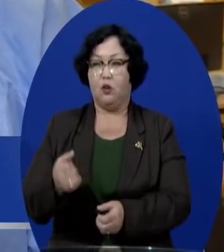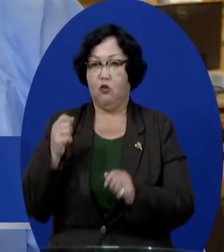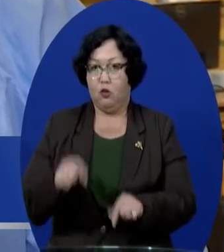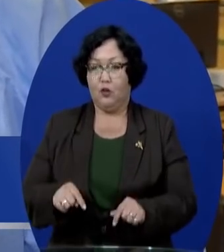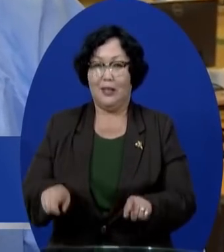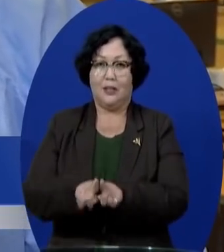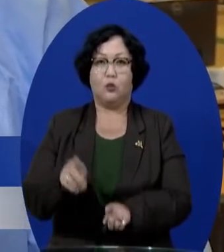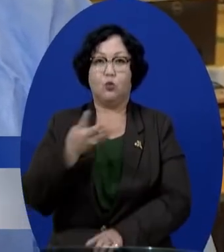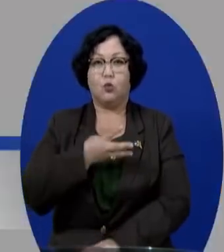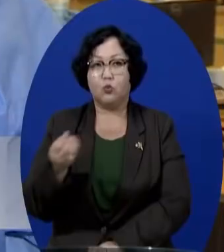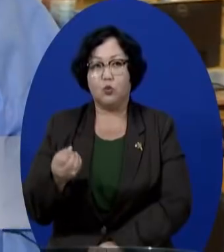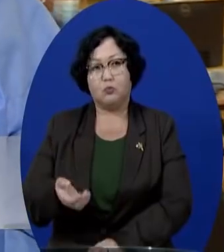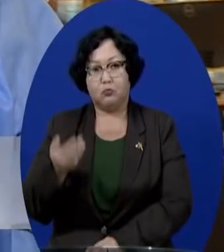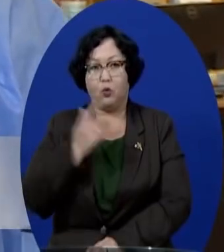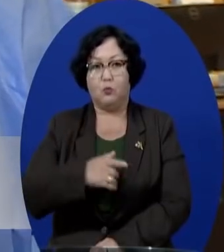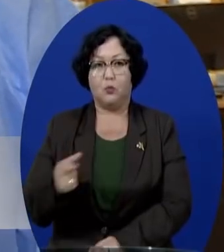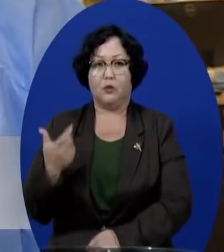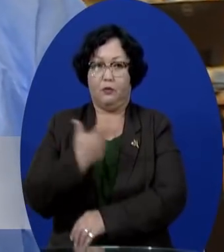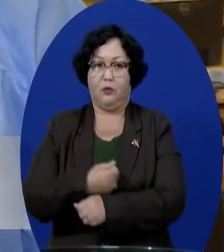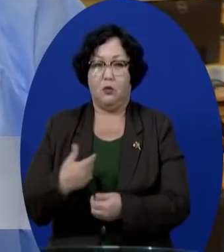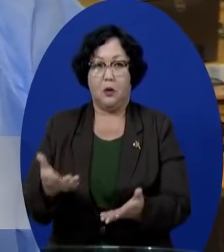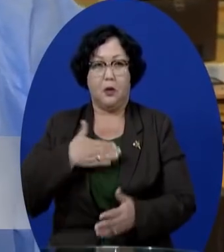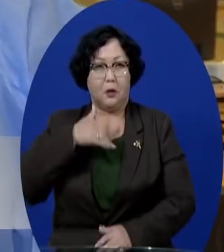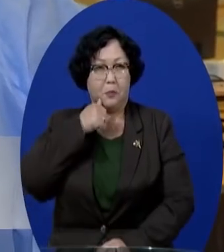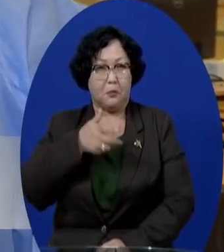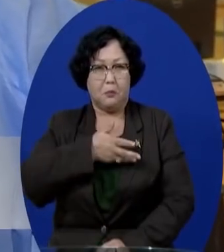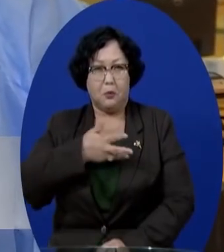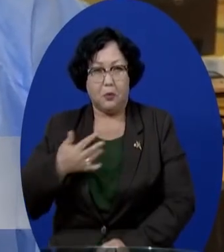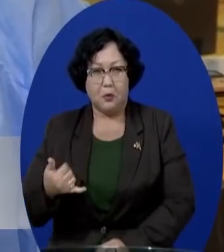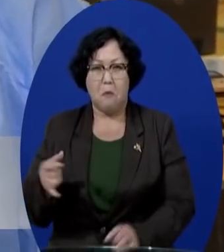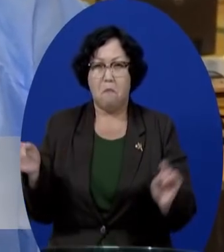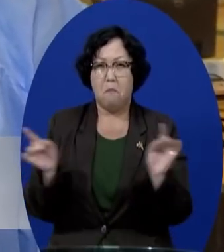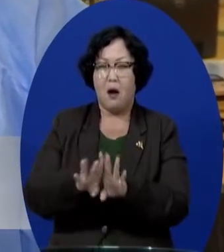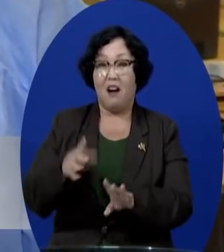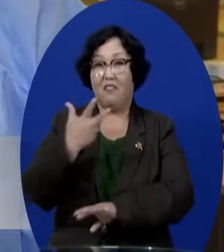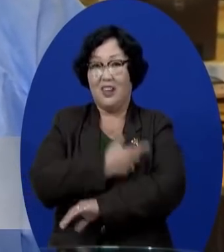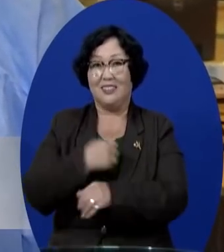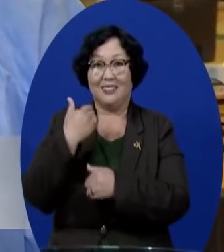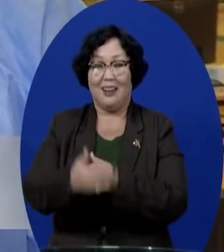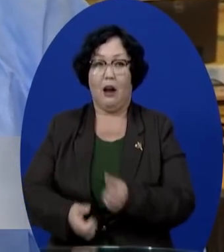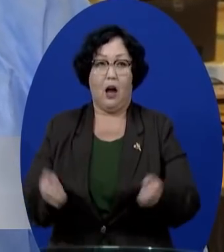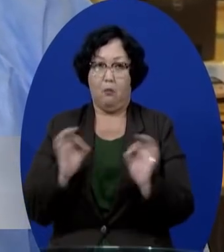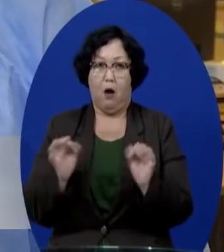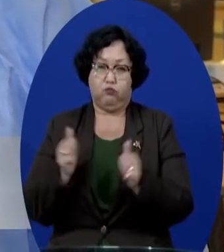хаагч хамрагдаа явчихжээ. Оруул хүндрэлийн үед бол одоогоор бүртгэгдсэн гаж нөлөө оруул хүндрэл илрээгүй байна.